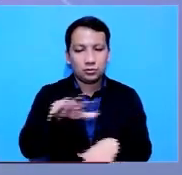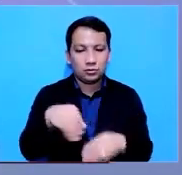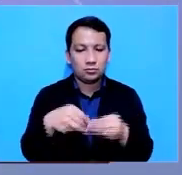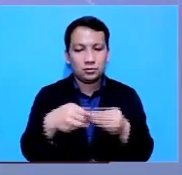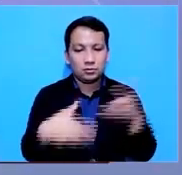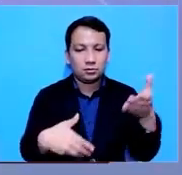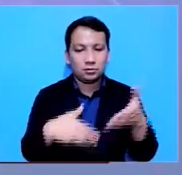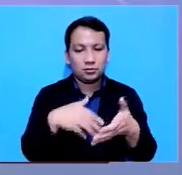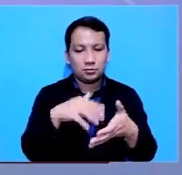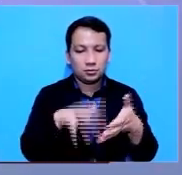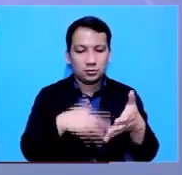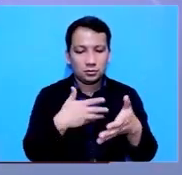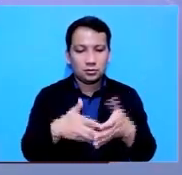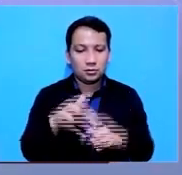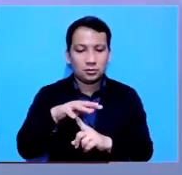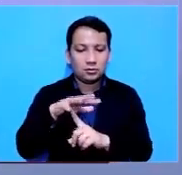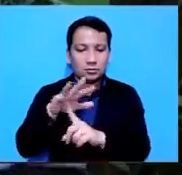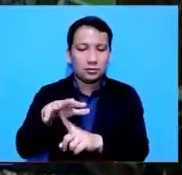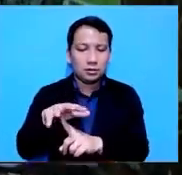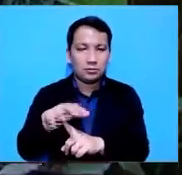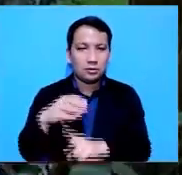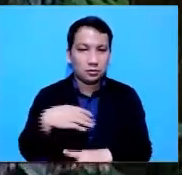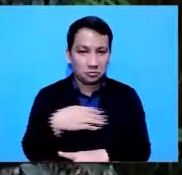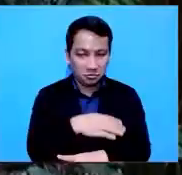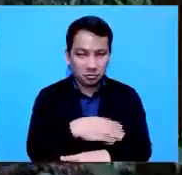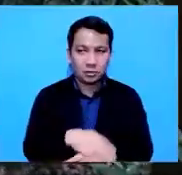flights ng chopper ng kongresista.